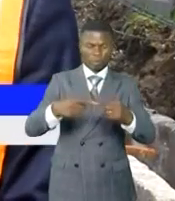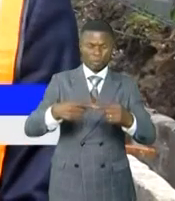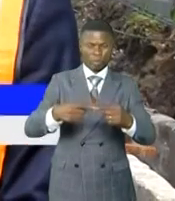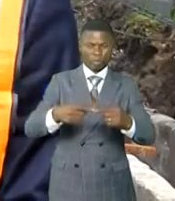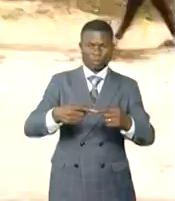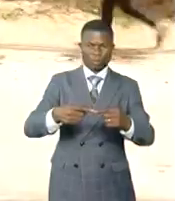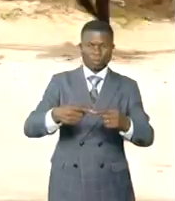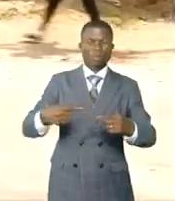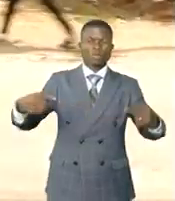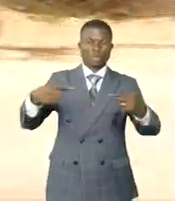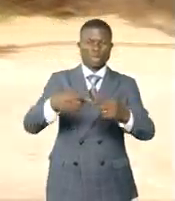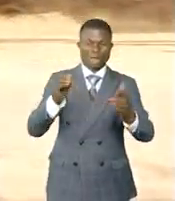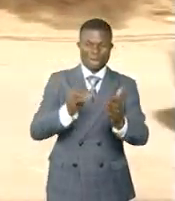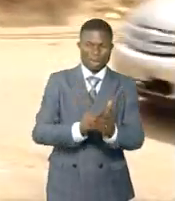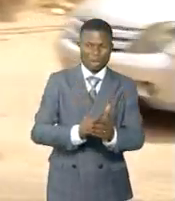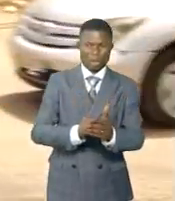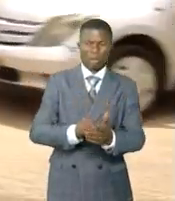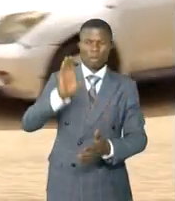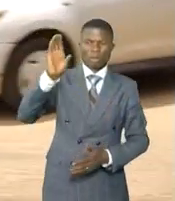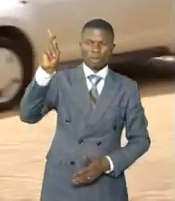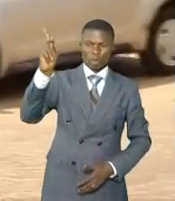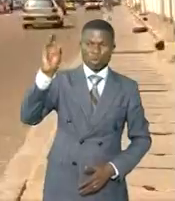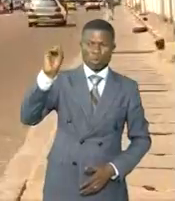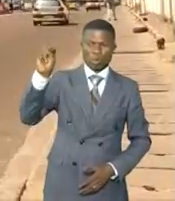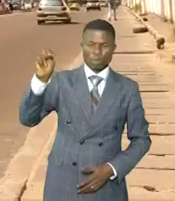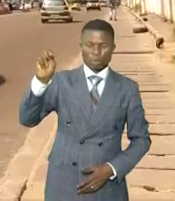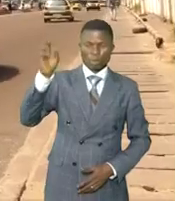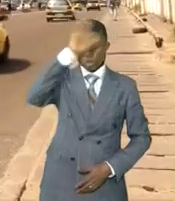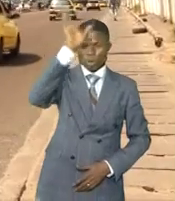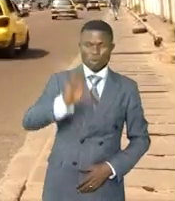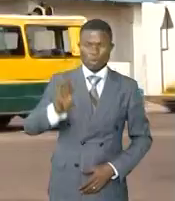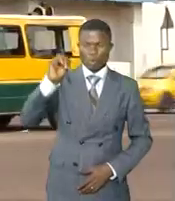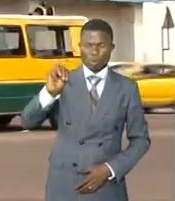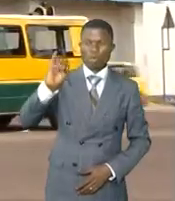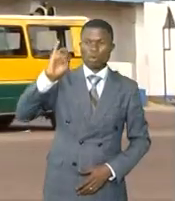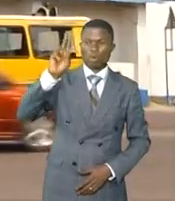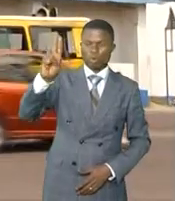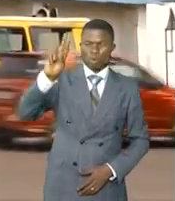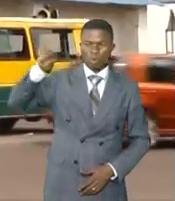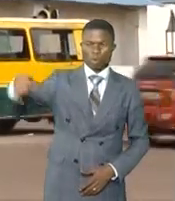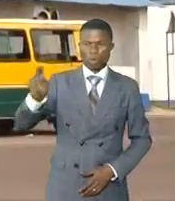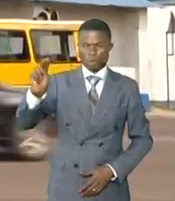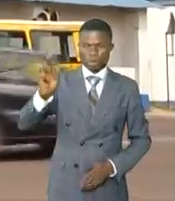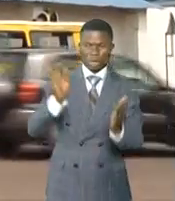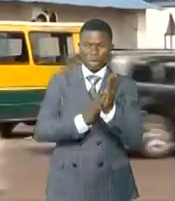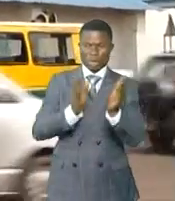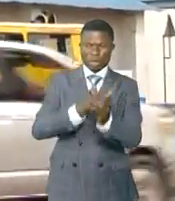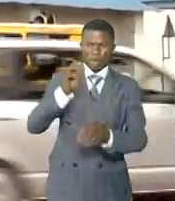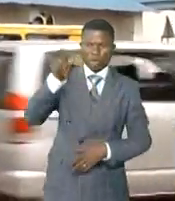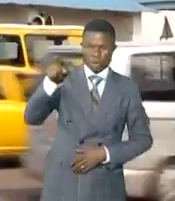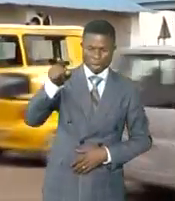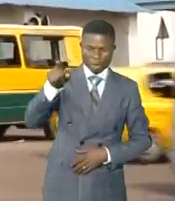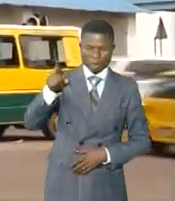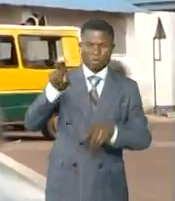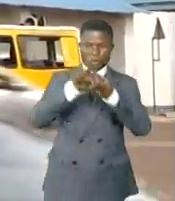le croisement Comorico Colonel Mondjiba au niveau de l'école Aurore. Et il y